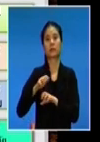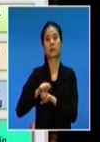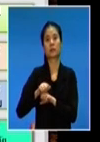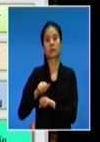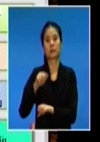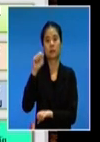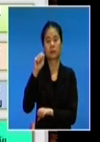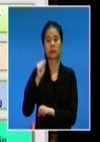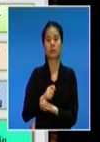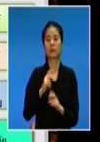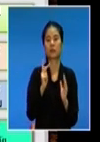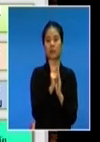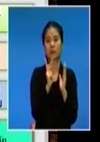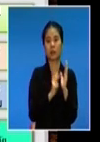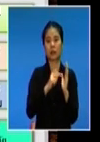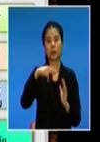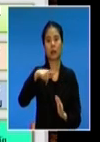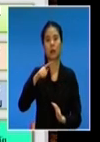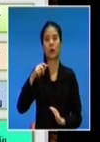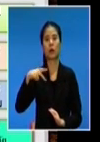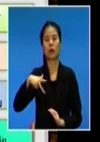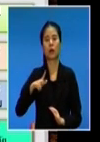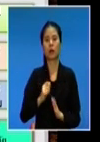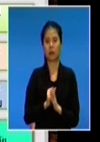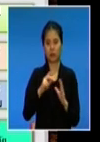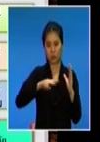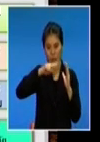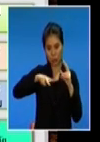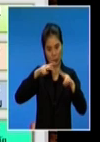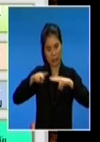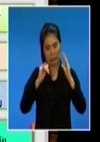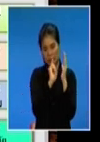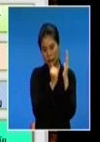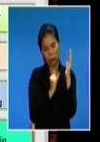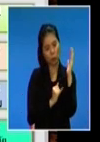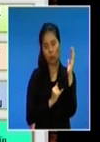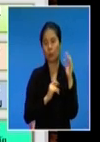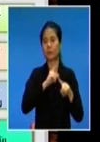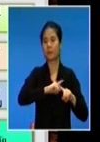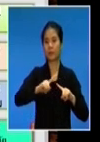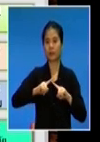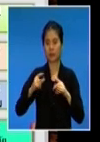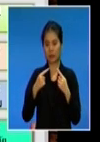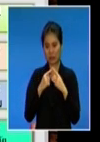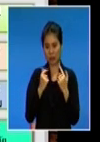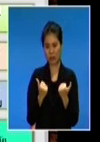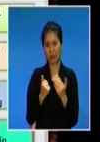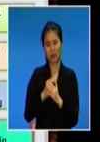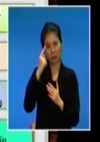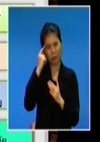ความปภ.ใช่ไหมคุมจังหวัดต่างๆซึ่งเราเห็นแล้วไม่เวิร์กดังนั้นเราก็เลยเสนอว่าขอร้องว่